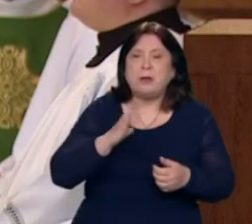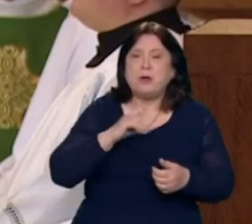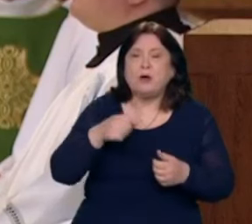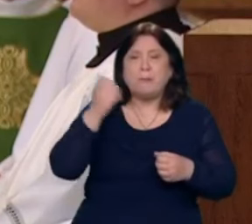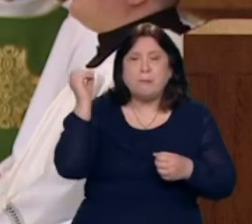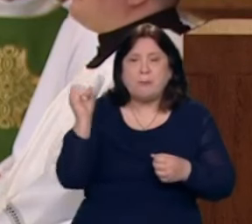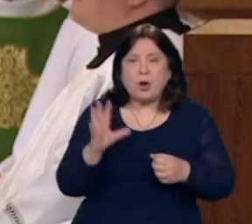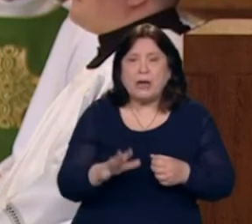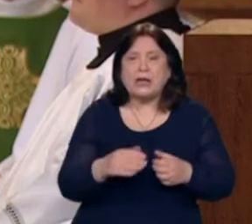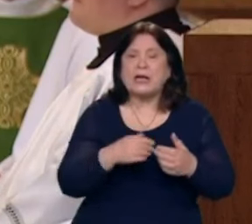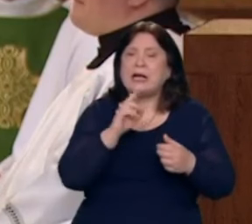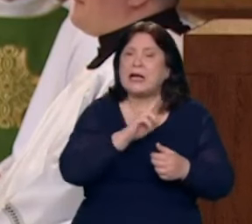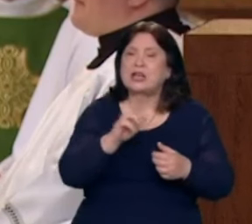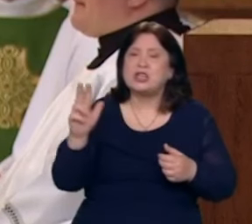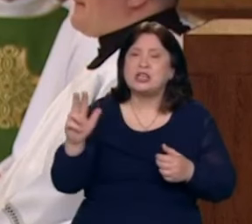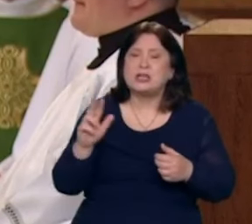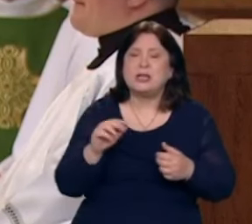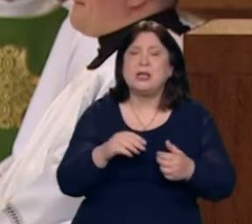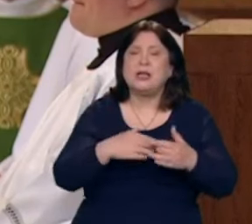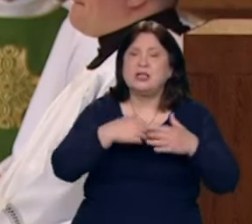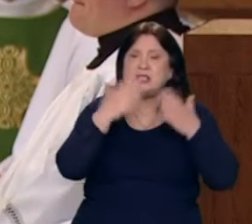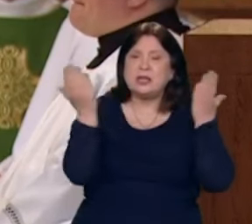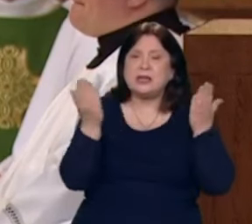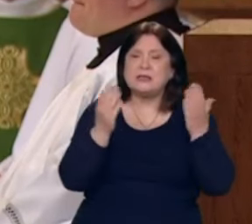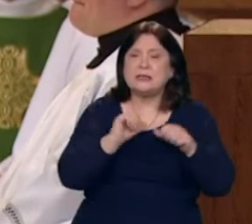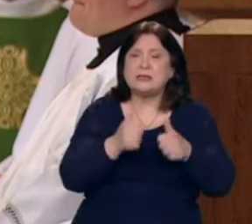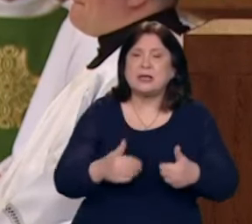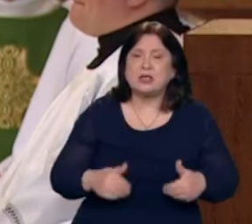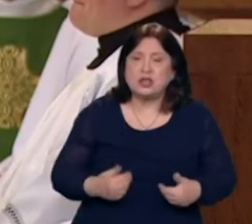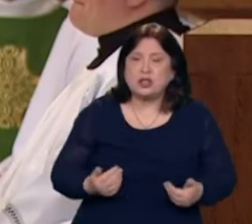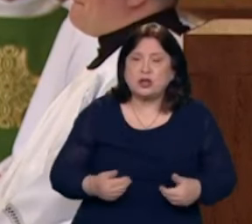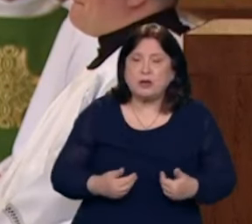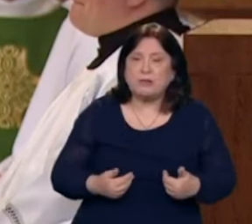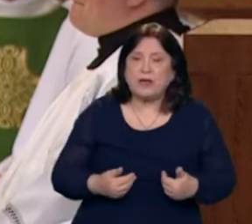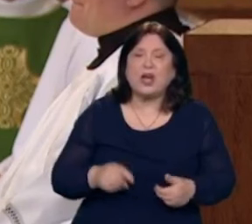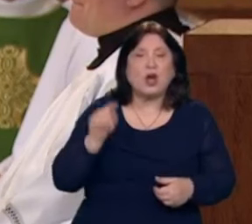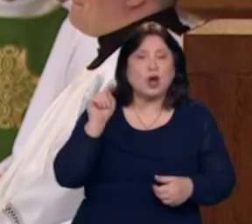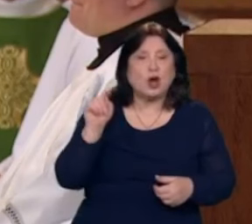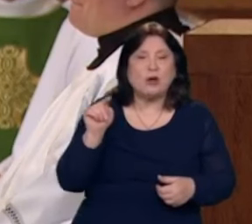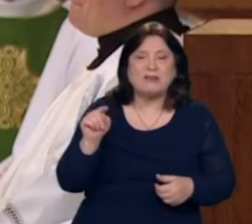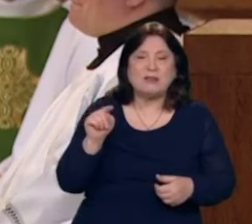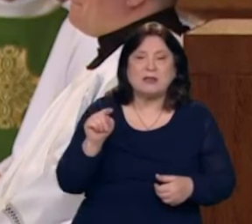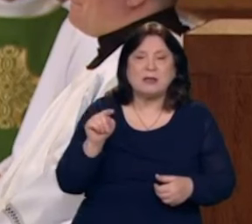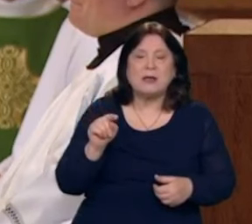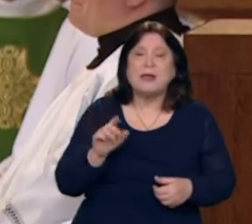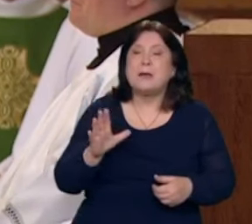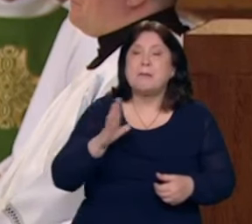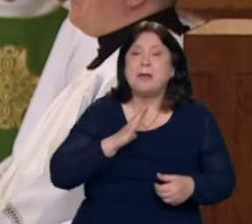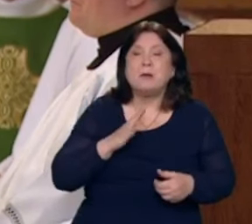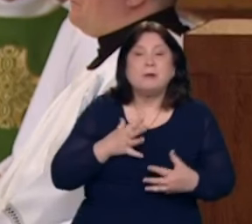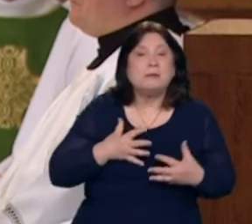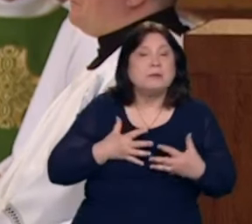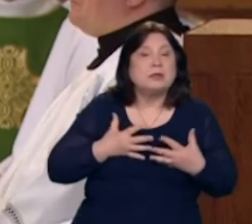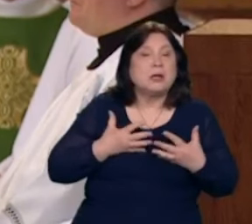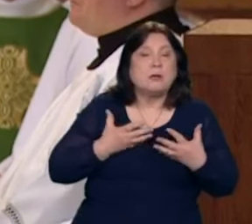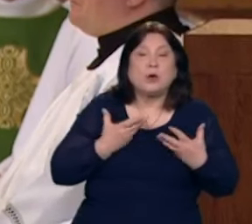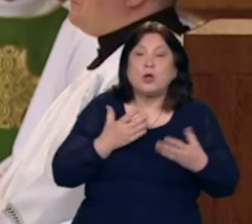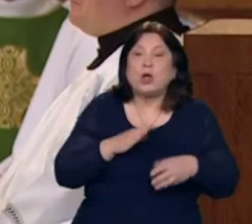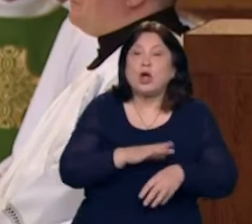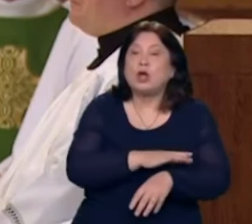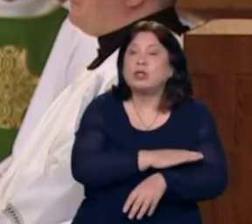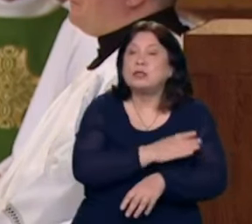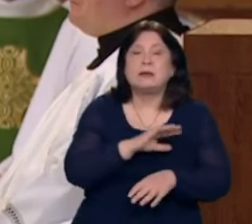każdym dniem stanu jego zdrowia stał się przejmującym